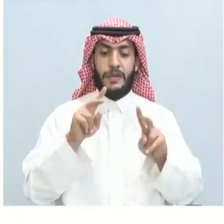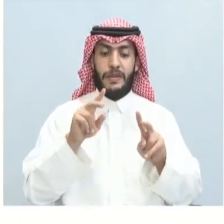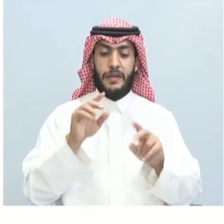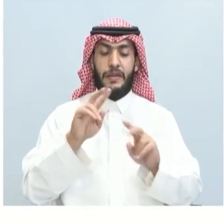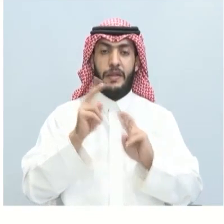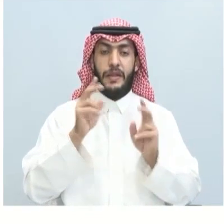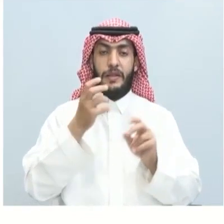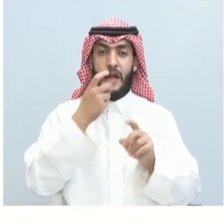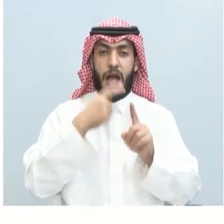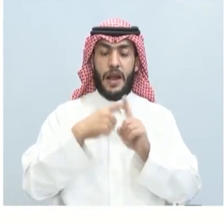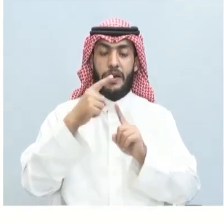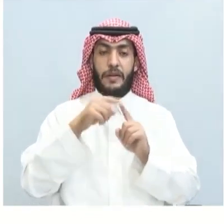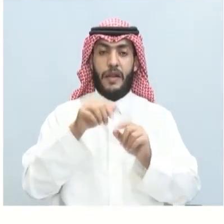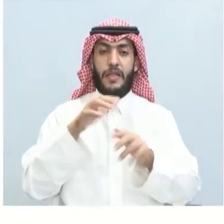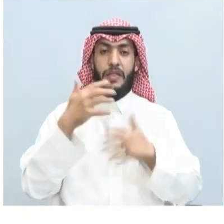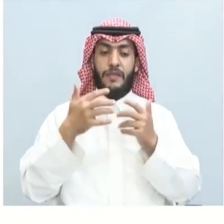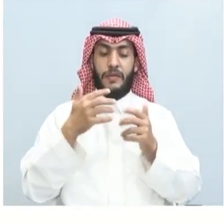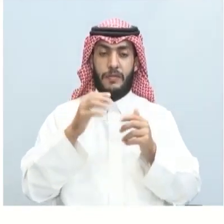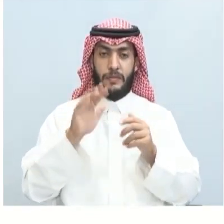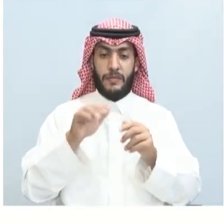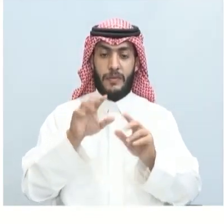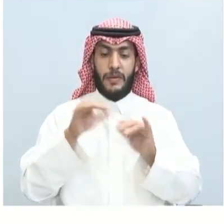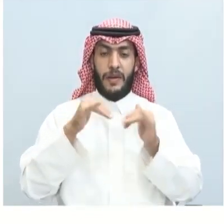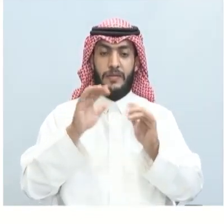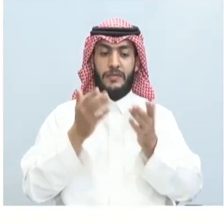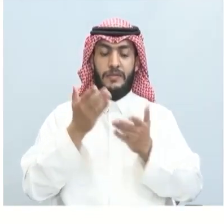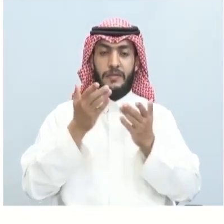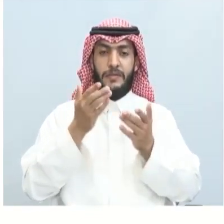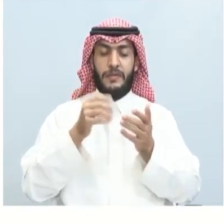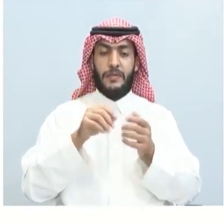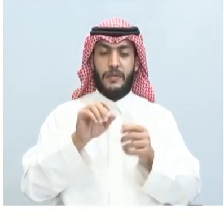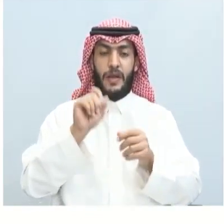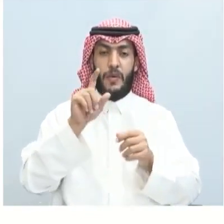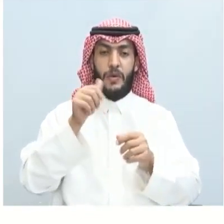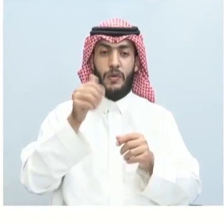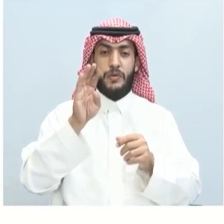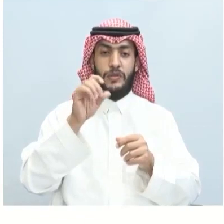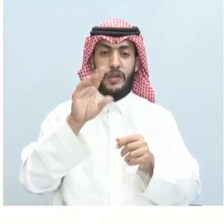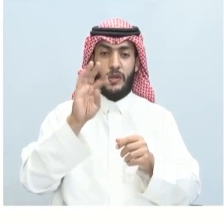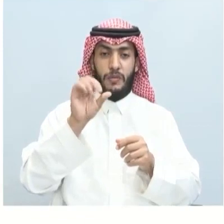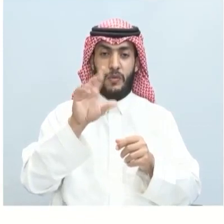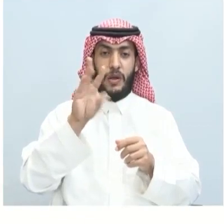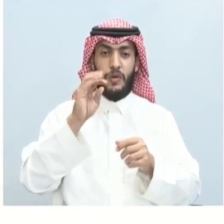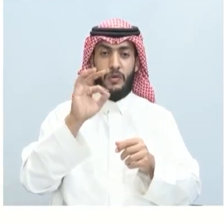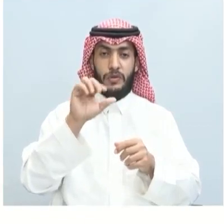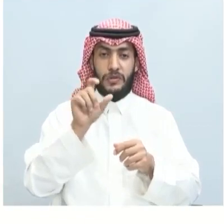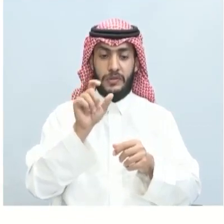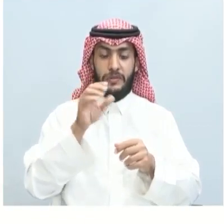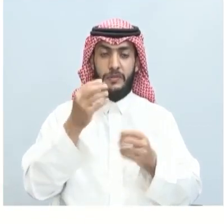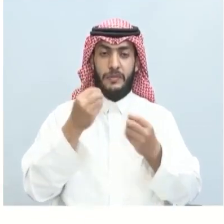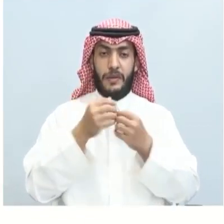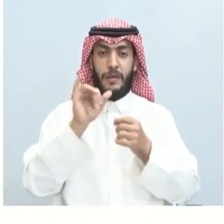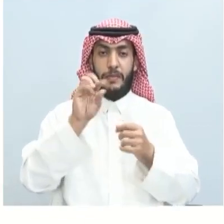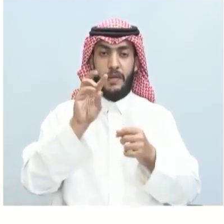الحراره لاحظ عندي هذا التفاعل وما زلنا في نفس المعادله وهي تفاعل اول اكسيد الكربون مع الهيدروجين لاعطاء